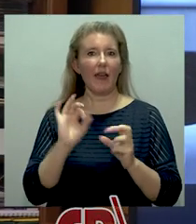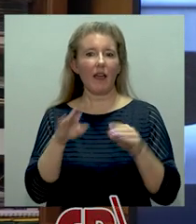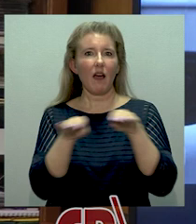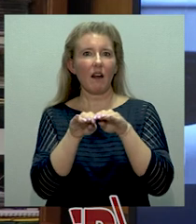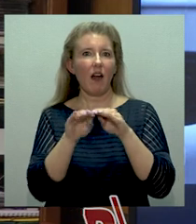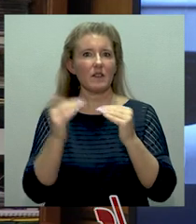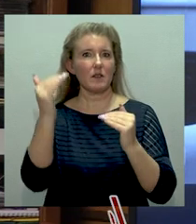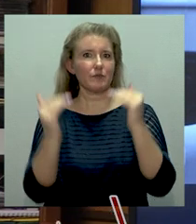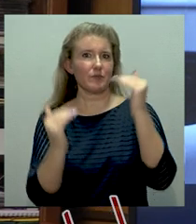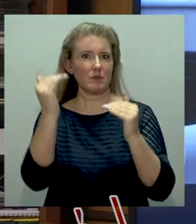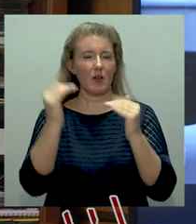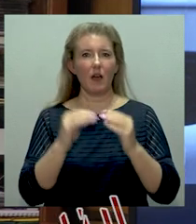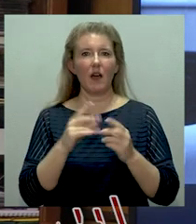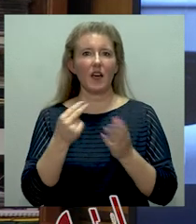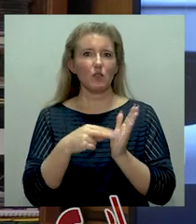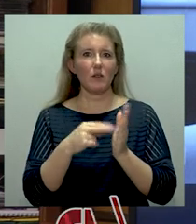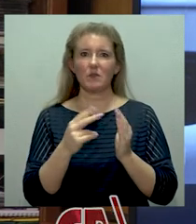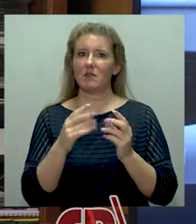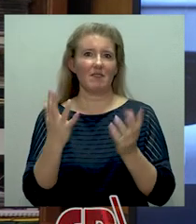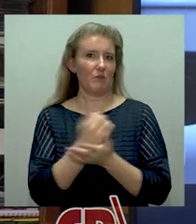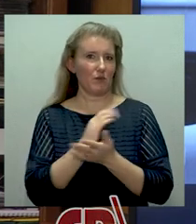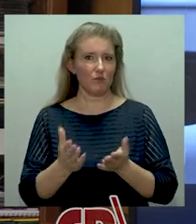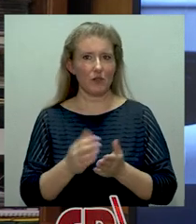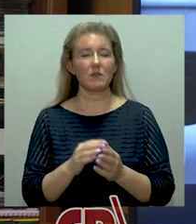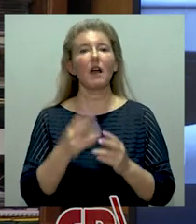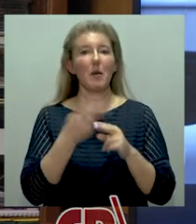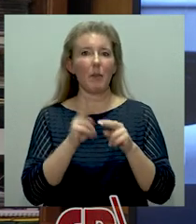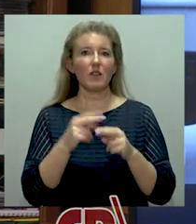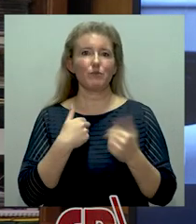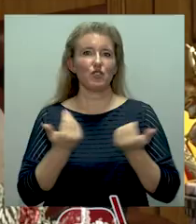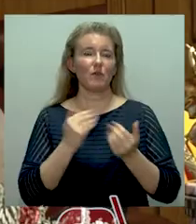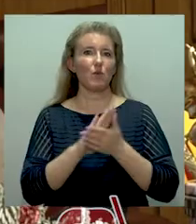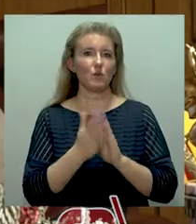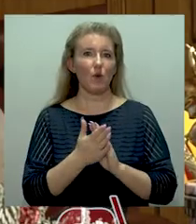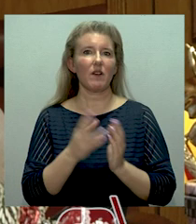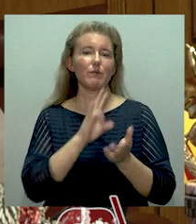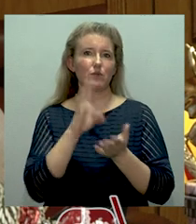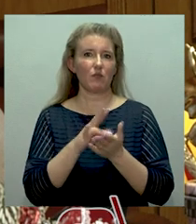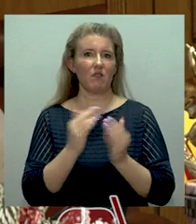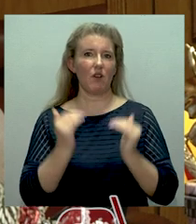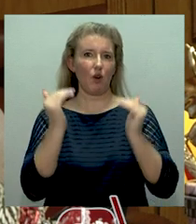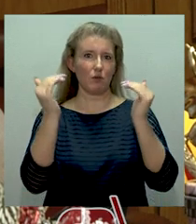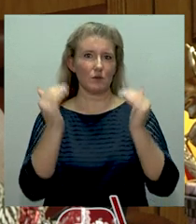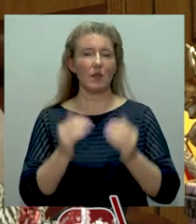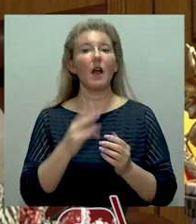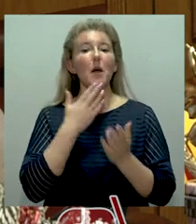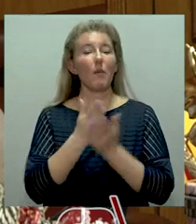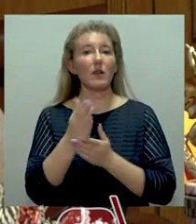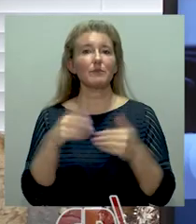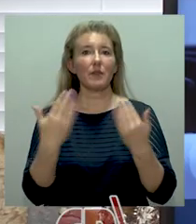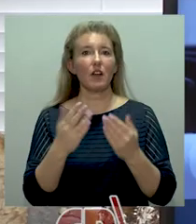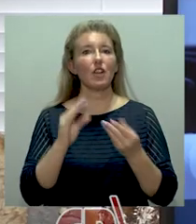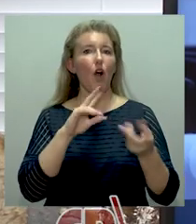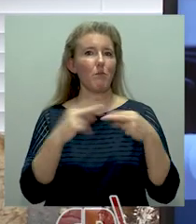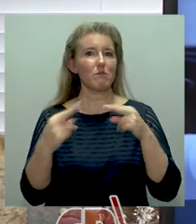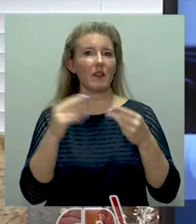сдвинуть розничную цену вверх, никто не даст. Вот поэтому мы живем в условиях постоянного роста. Политик предложил продолжить обмен идеями в рамках